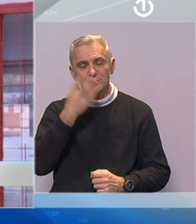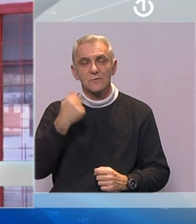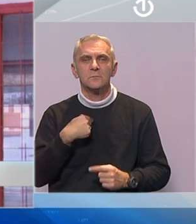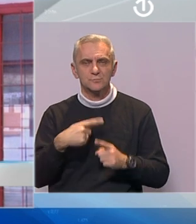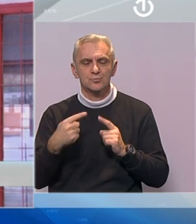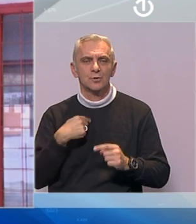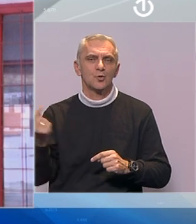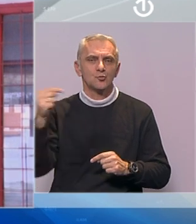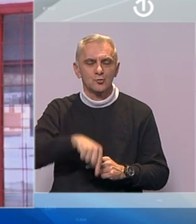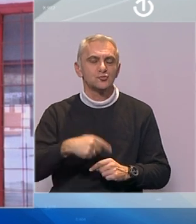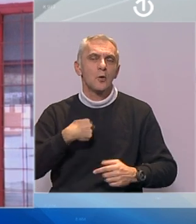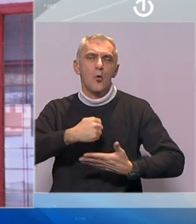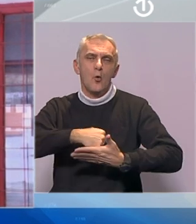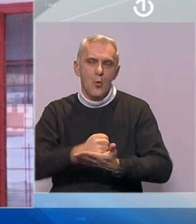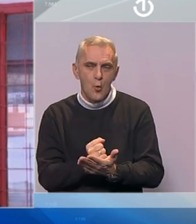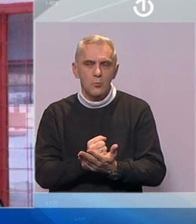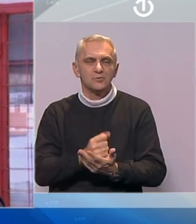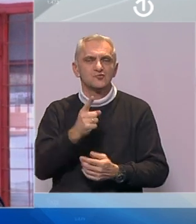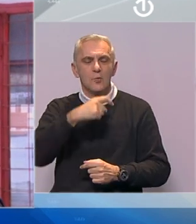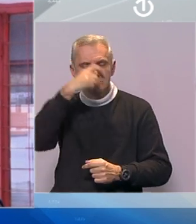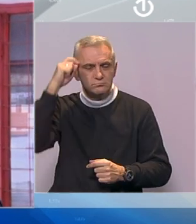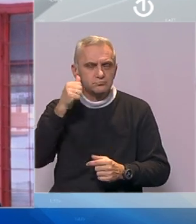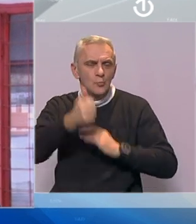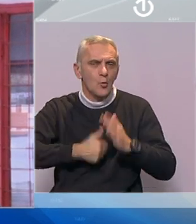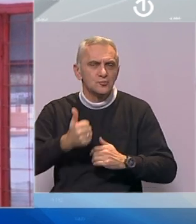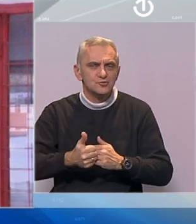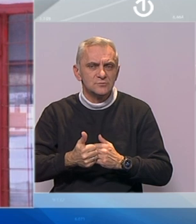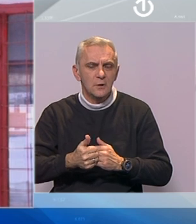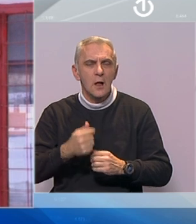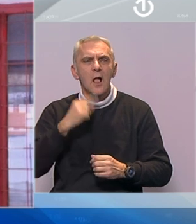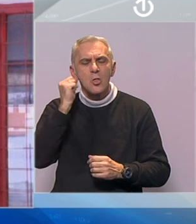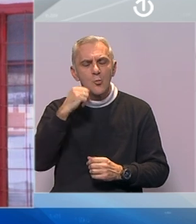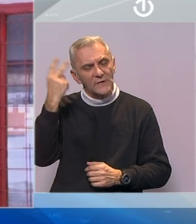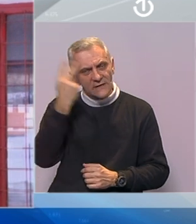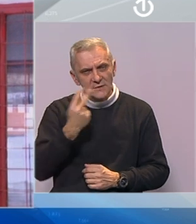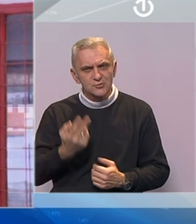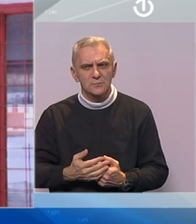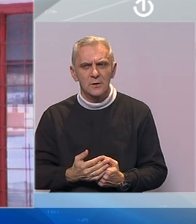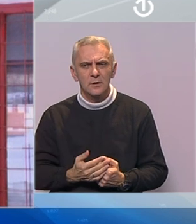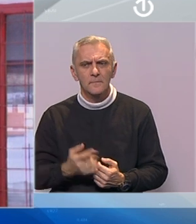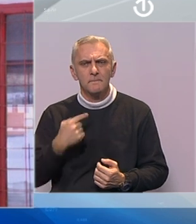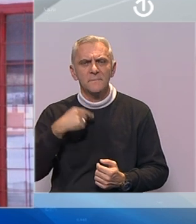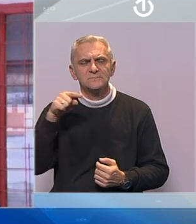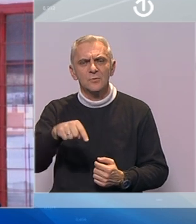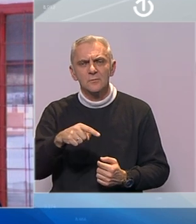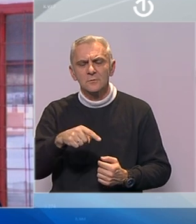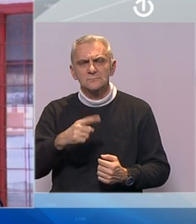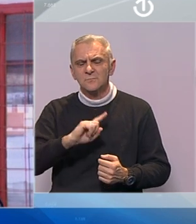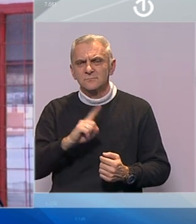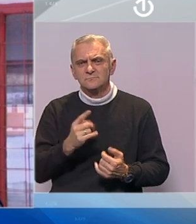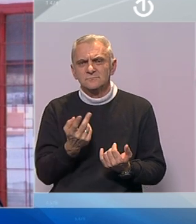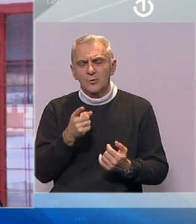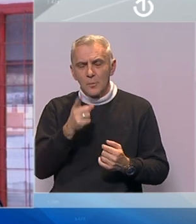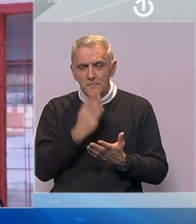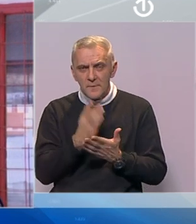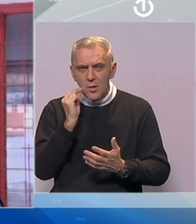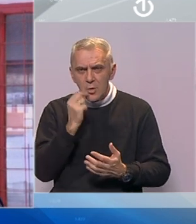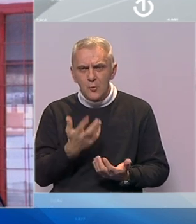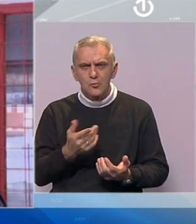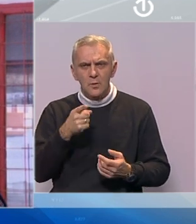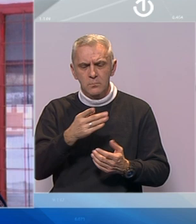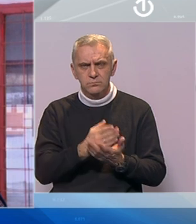došli tu da evo, obilježavamo te obljetnice i da nas ljudi razumite. Nisu tu bili stoka, tu su ljudi